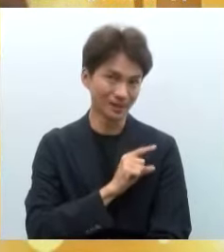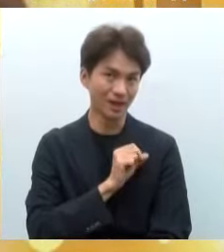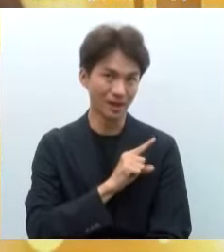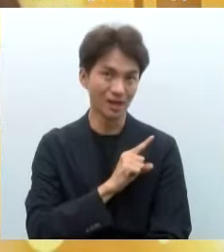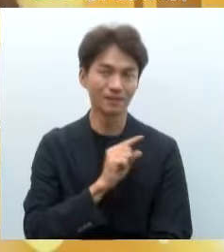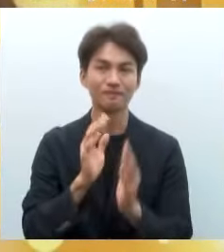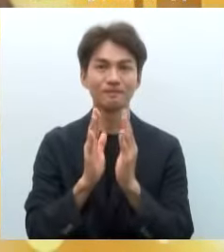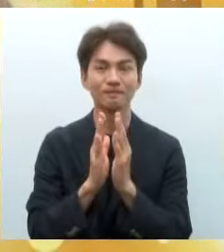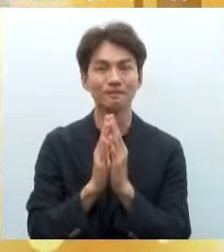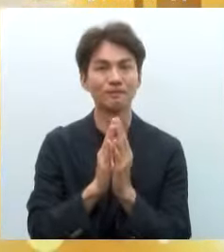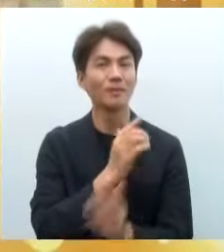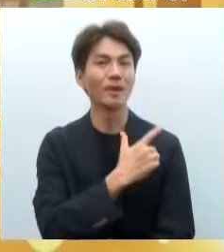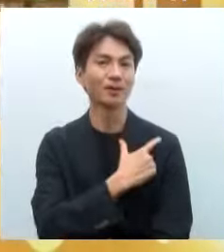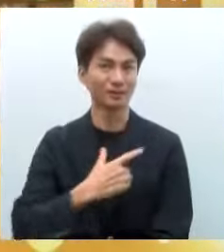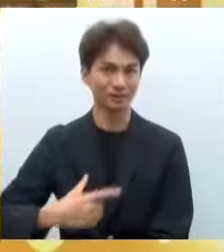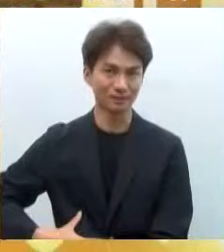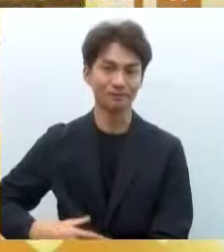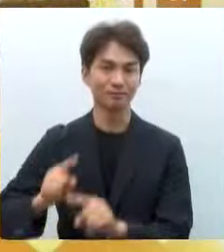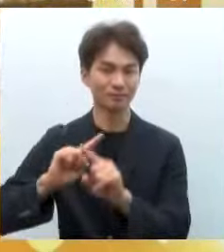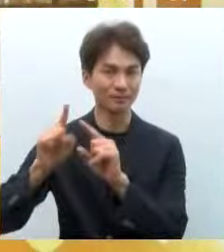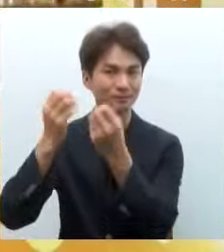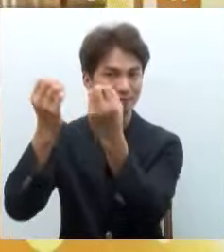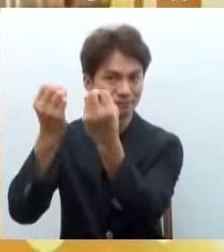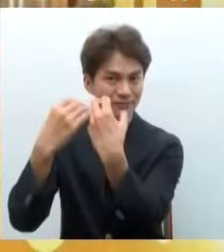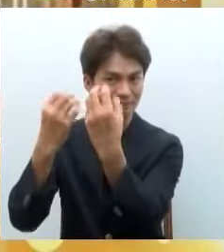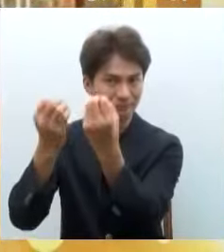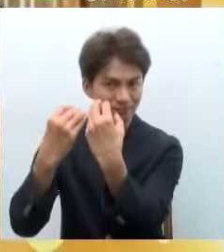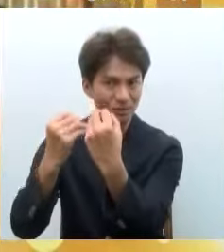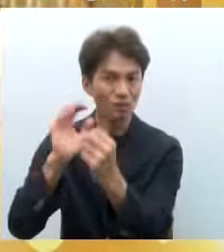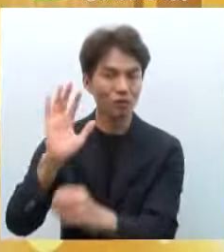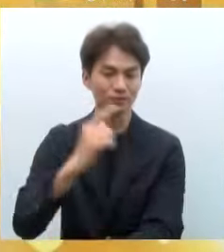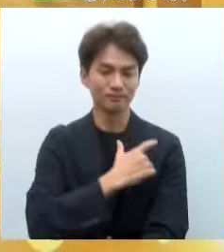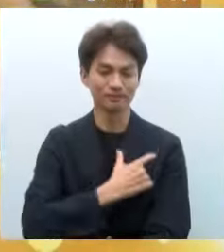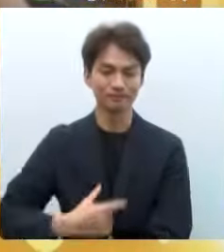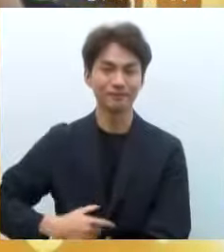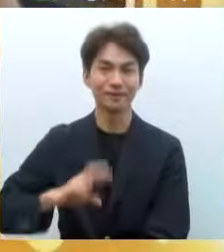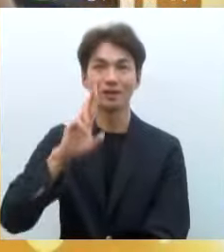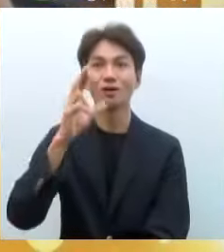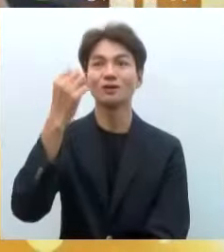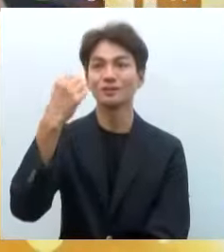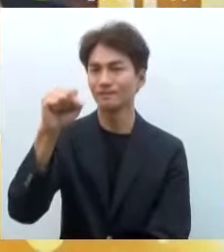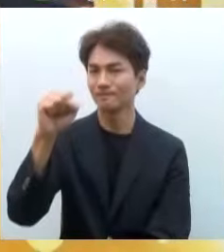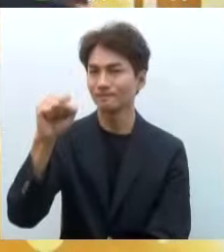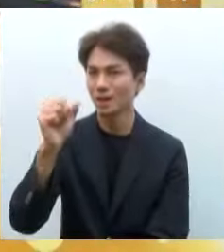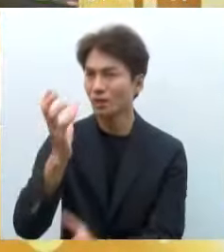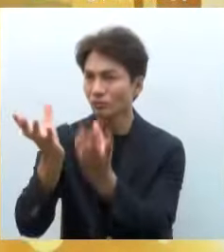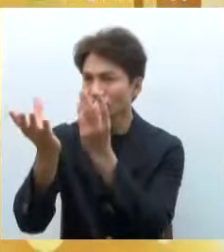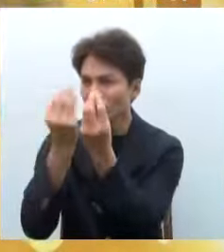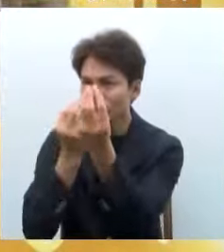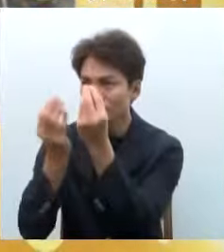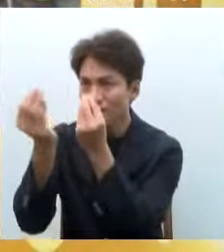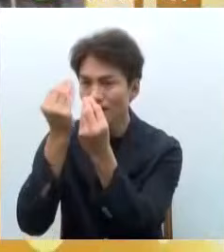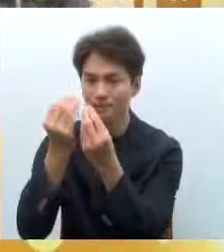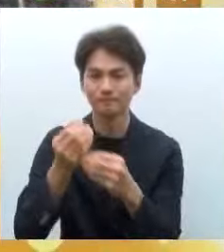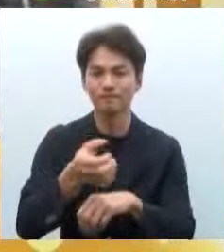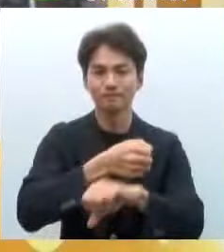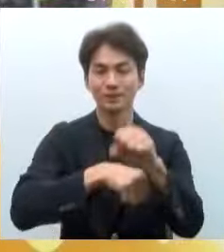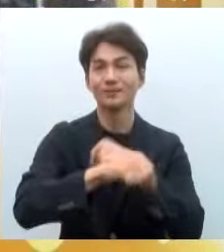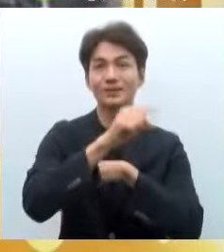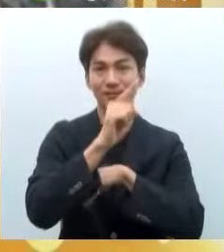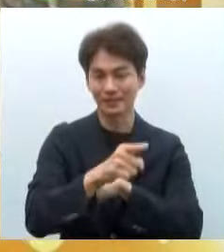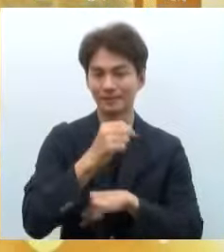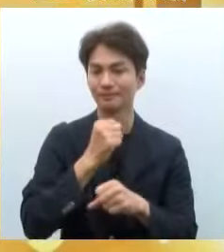ยน้อมนำพระบรมราโชบายของในหลวงรัชกาลที่10ด้านการศึกษาสู่การปฏิบัติให้มีพื้นฐานชีวิตที่มั่นคงมี